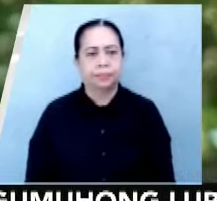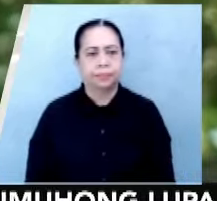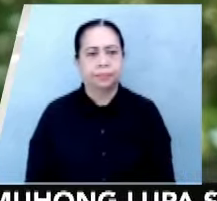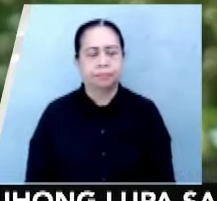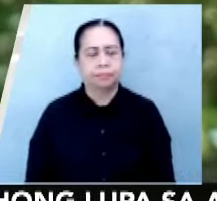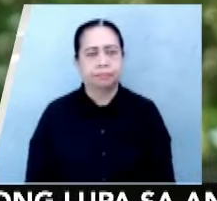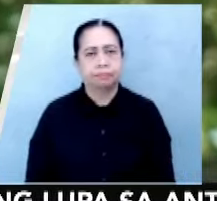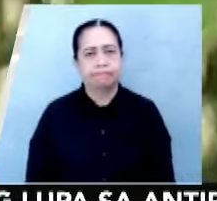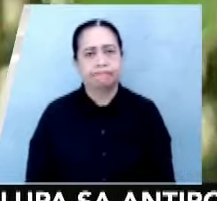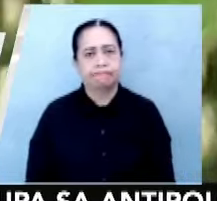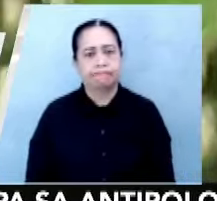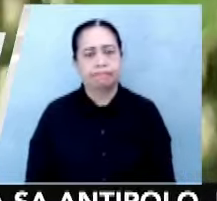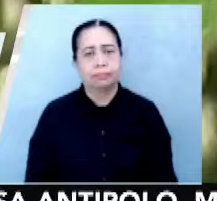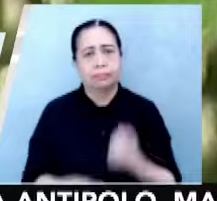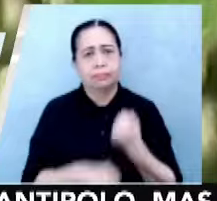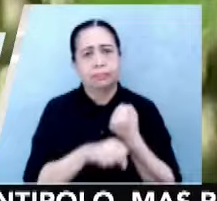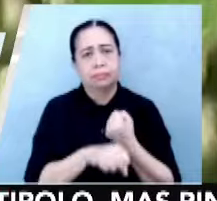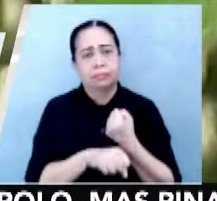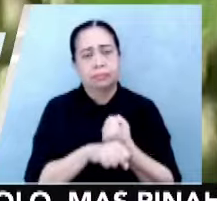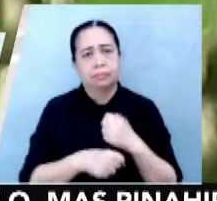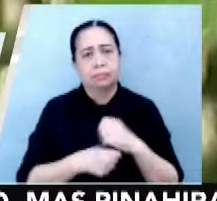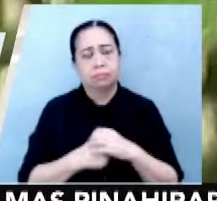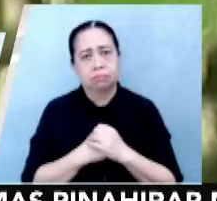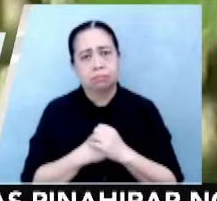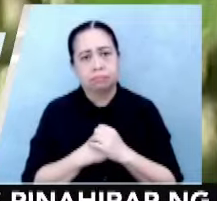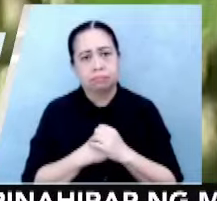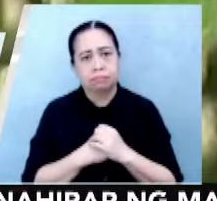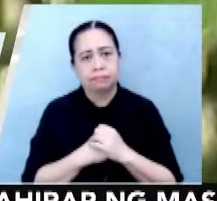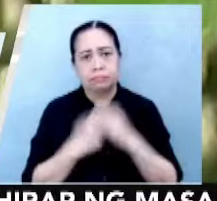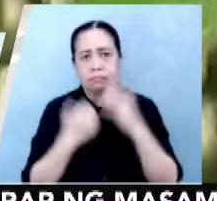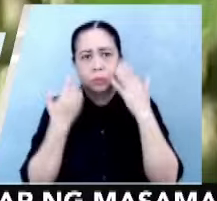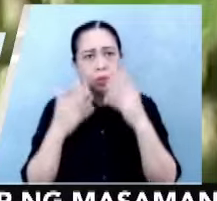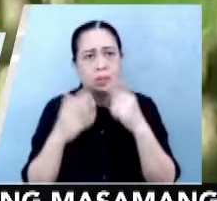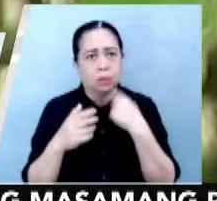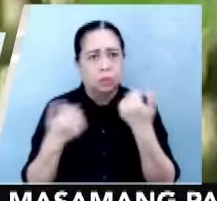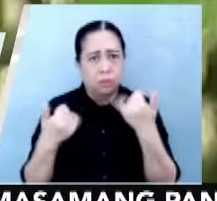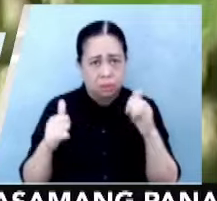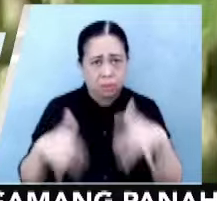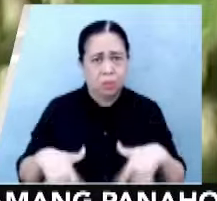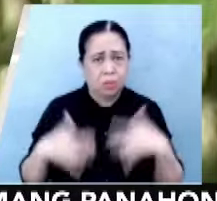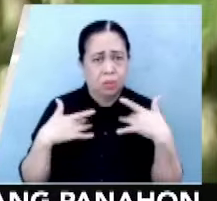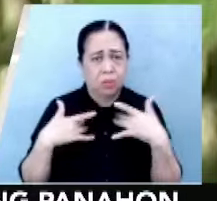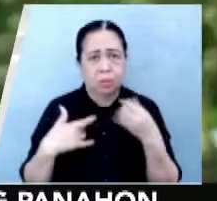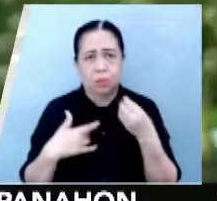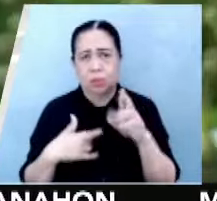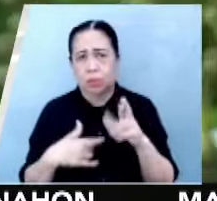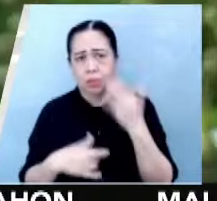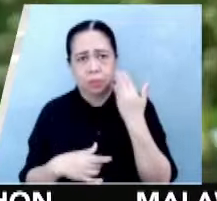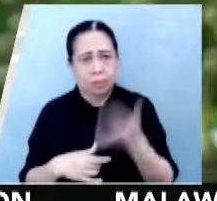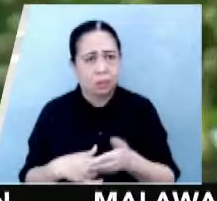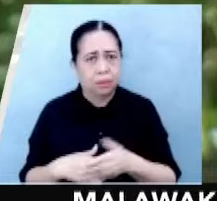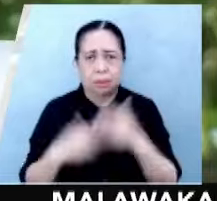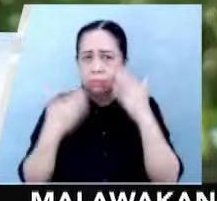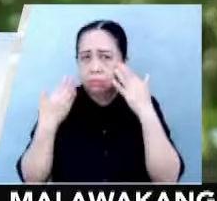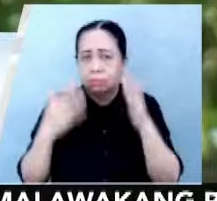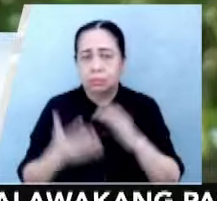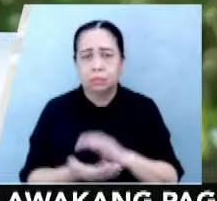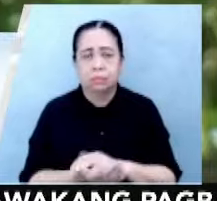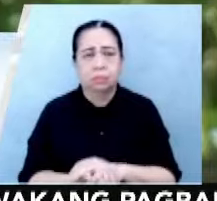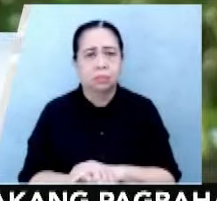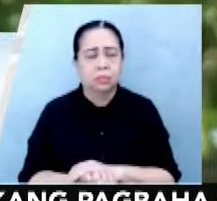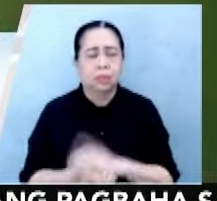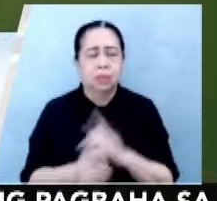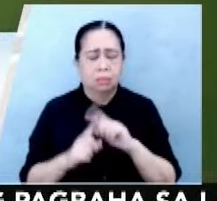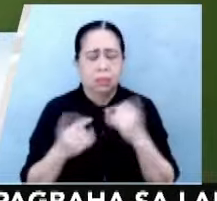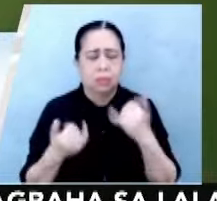Mahirap po. Hindi ko po alam kung buhay pa siya. Ba't matay na? Pero umaasa pa rin akong buhay